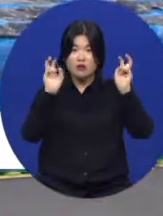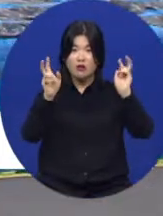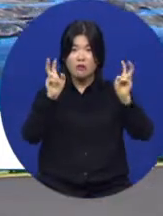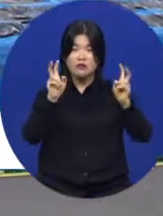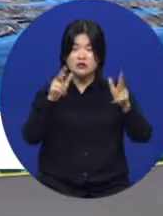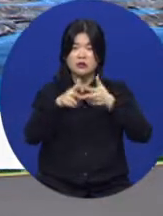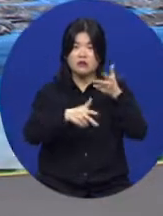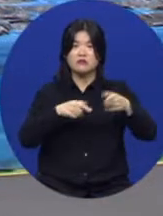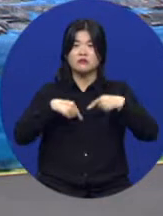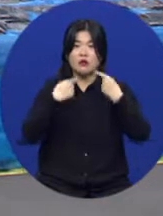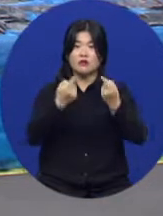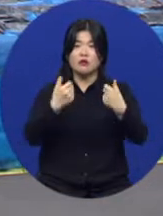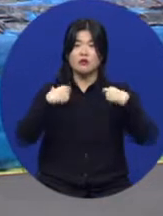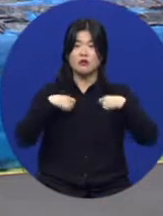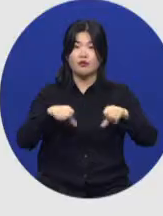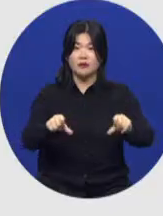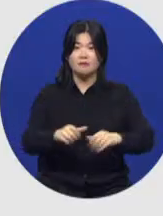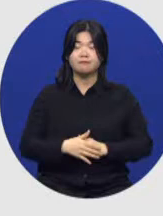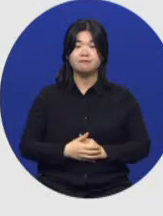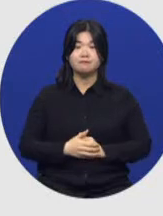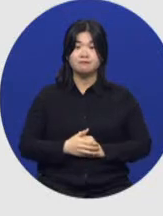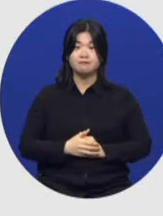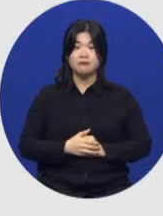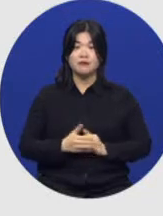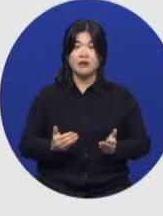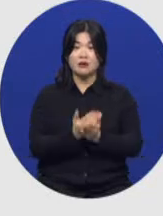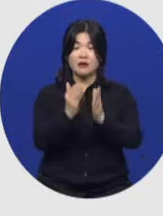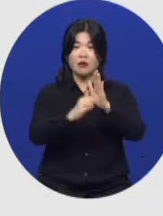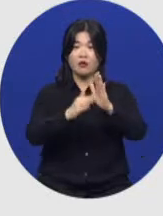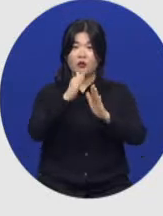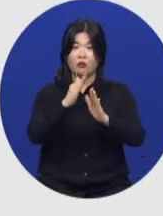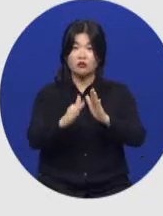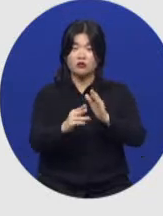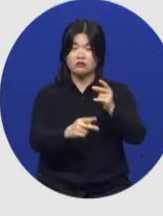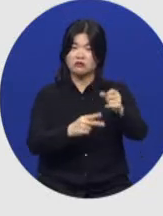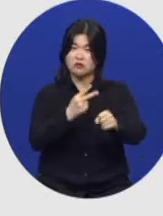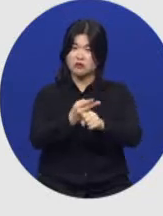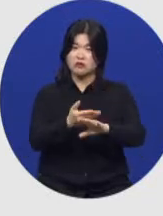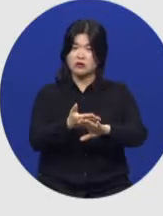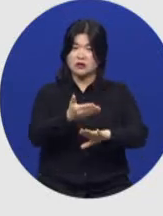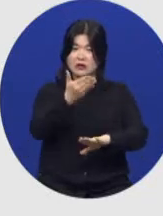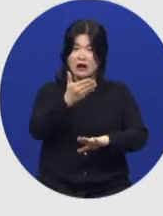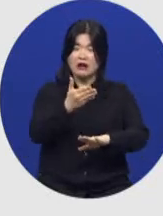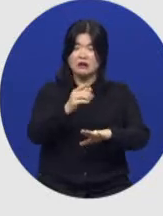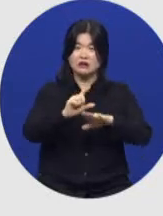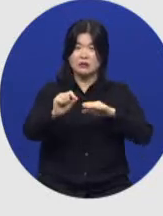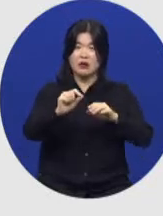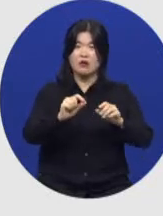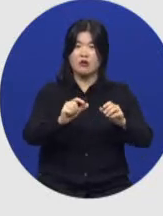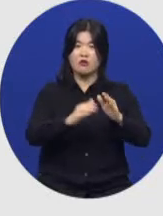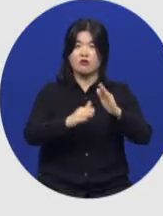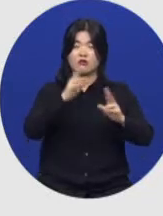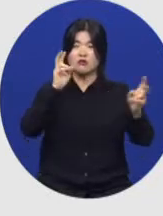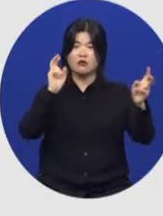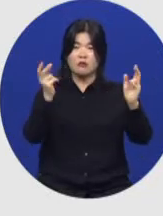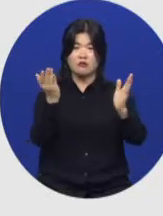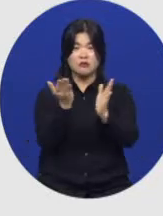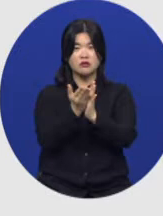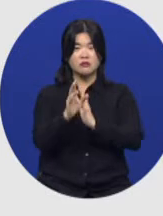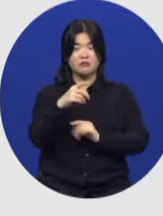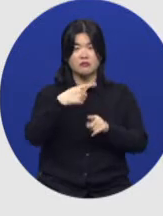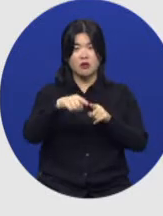사업 참여를 포기했습니다. 개발공사는 최소 2년 이상 걸리는 지방공기업 투자 타당성